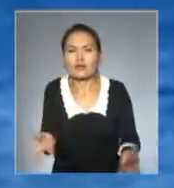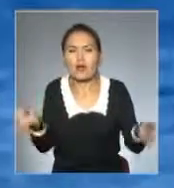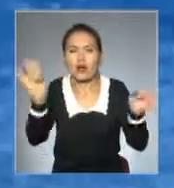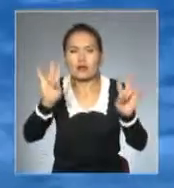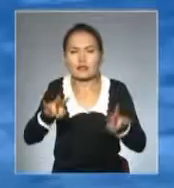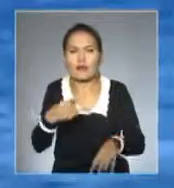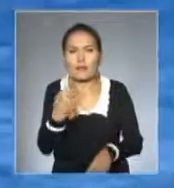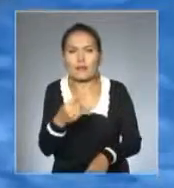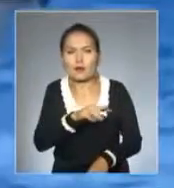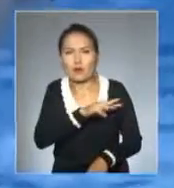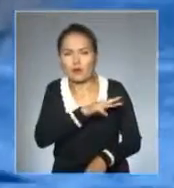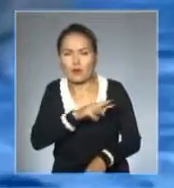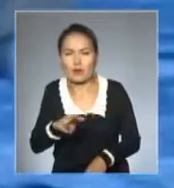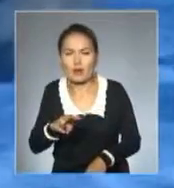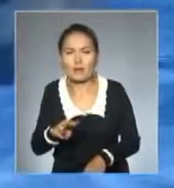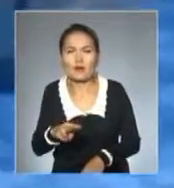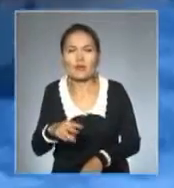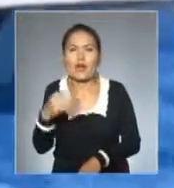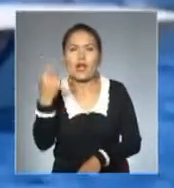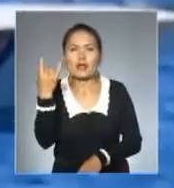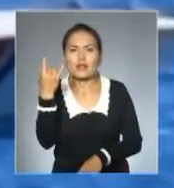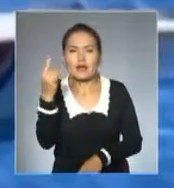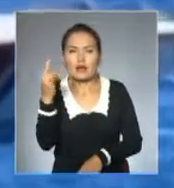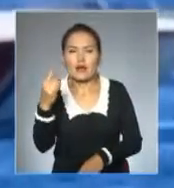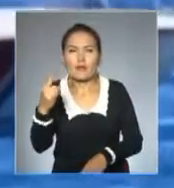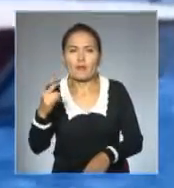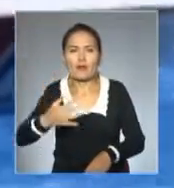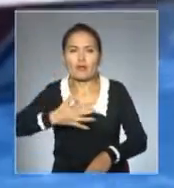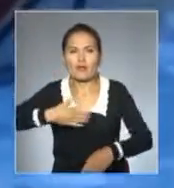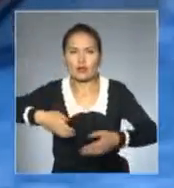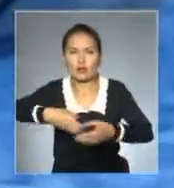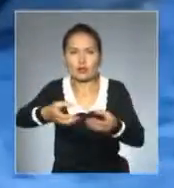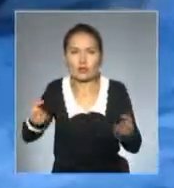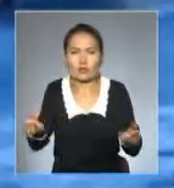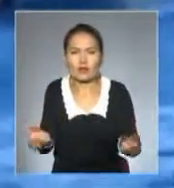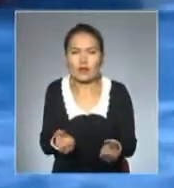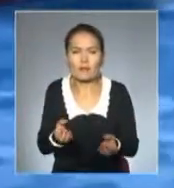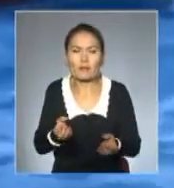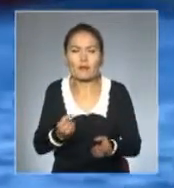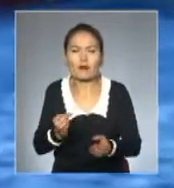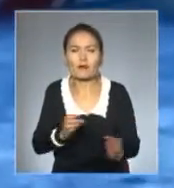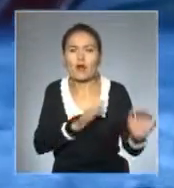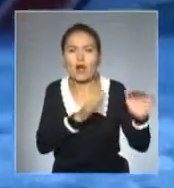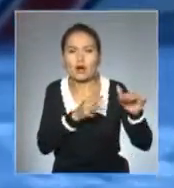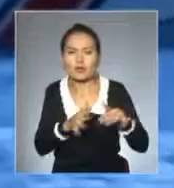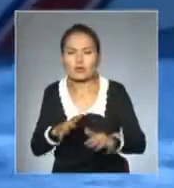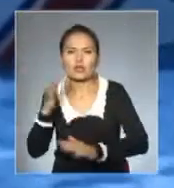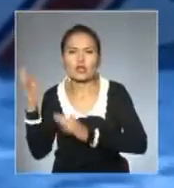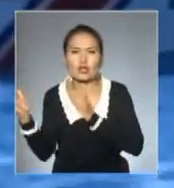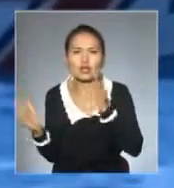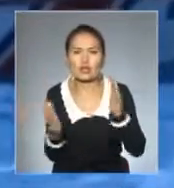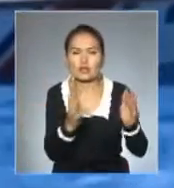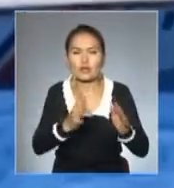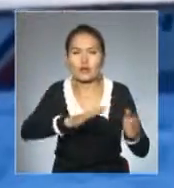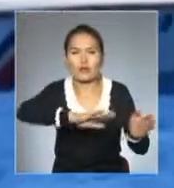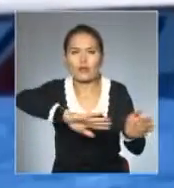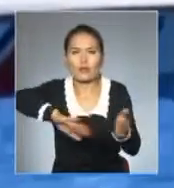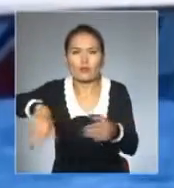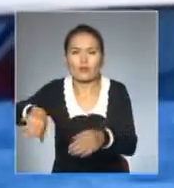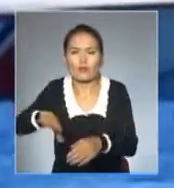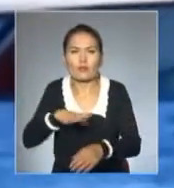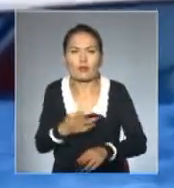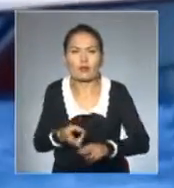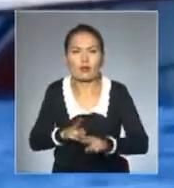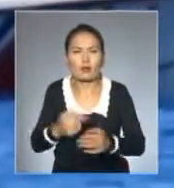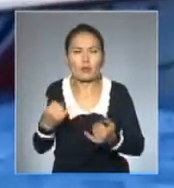кеткен екен. Осы уақыт ішінде екпінді жел нәрестені жағалаудан бірнеше шақырымға алып кеткен. Демалушылар өздігімен жүзіп жете